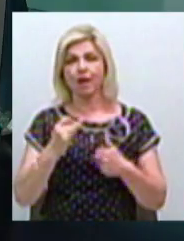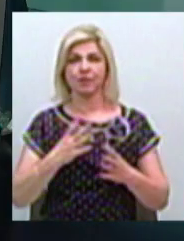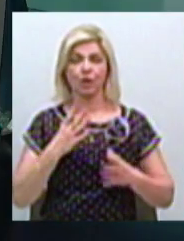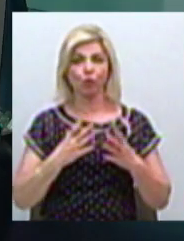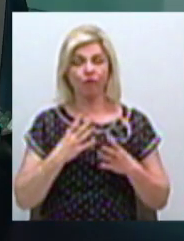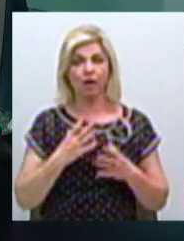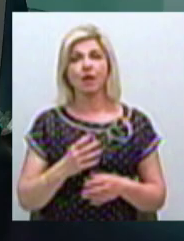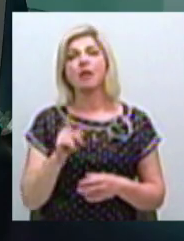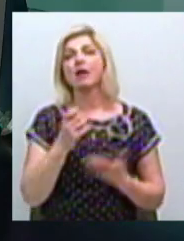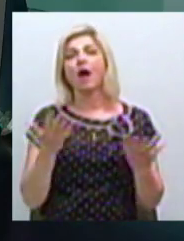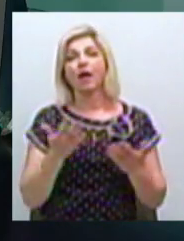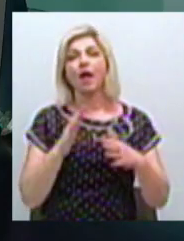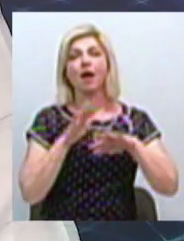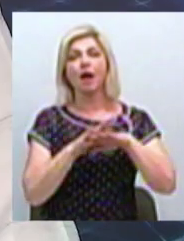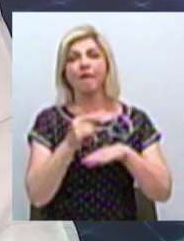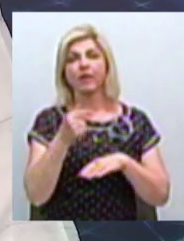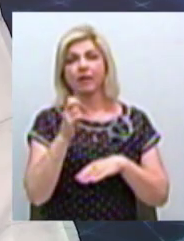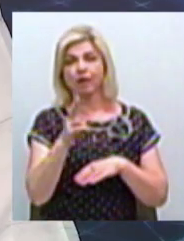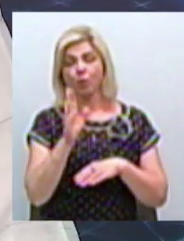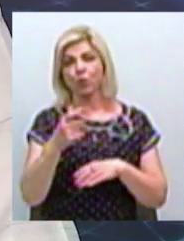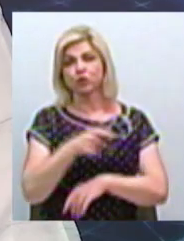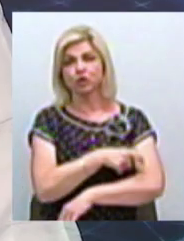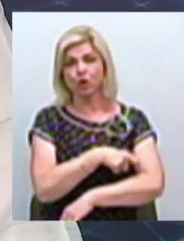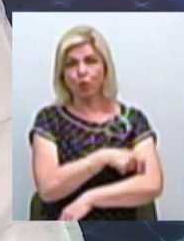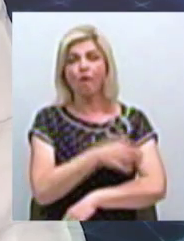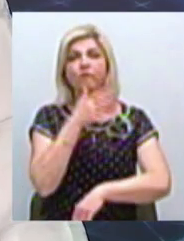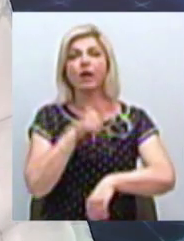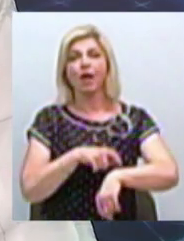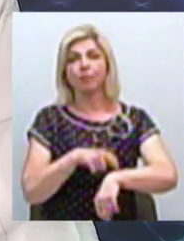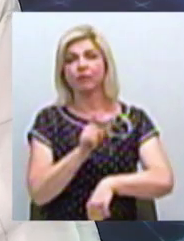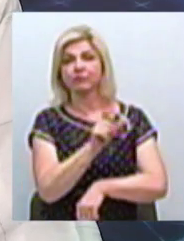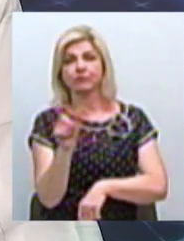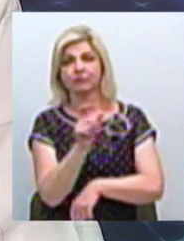тренувань. За яким графіком вони будуть чергувати, з якої години і про яку?